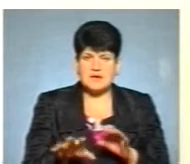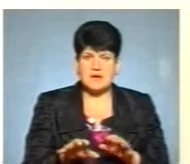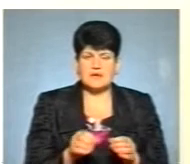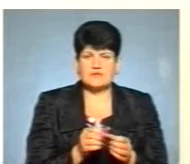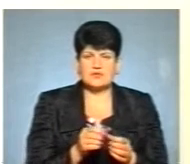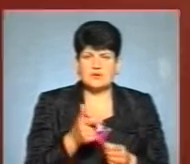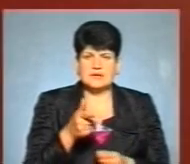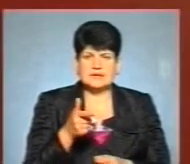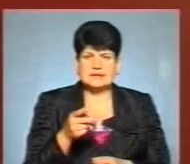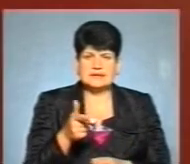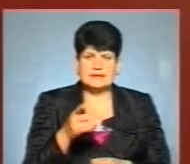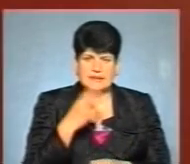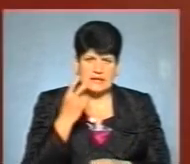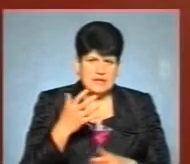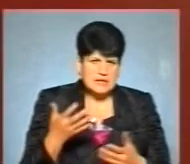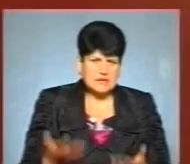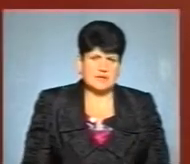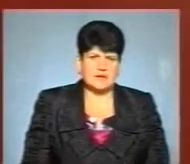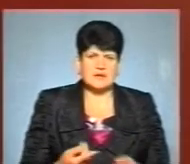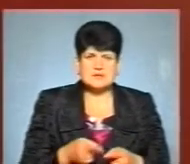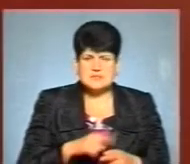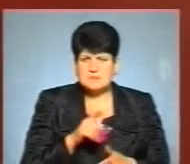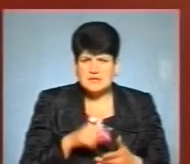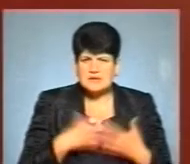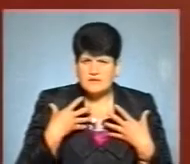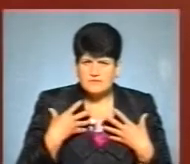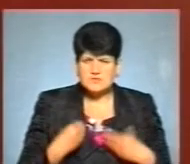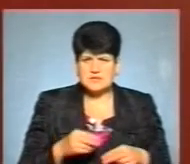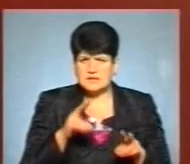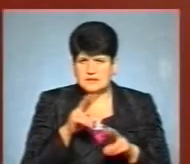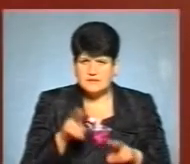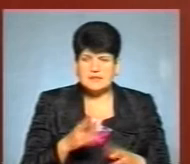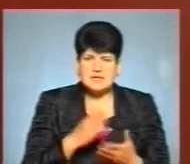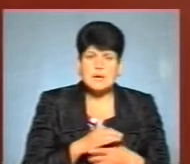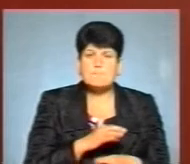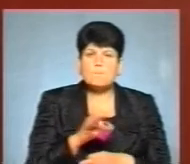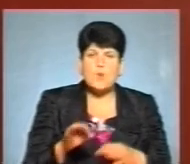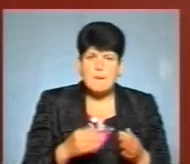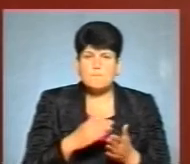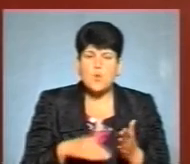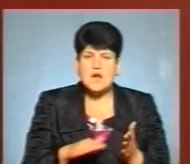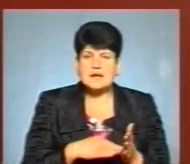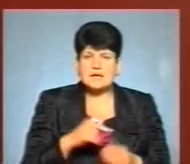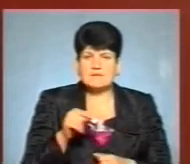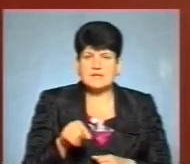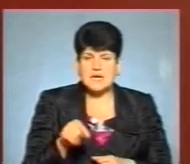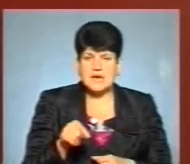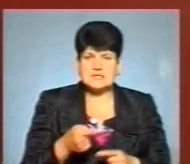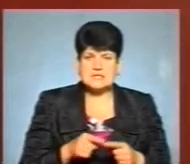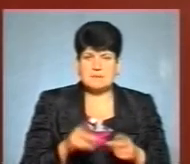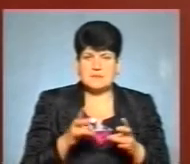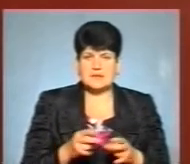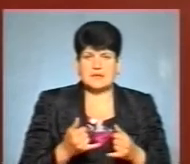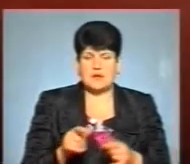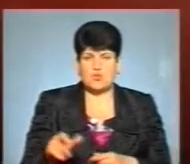розкладається, гниє це сміття. І це питання вже розглядалося, і вже зроблений проект по ліквідації цієї біди для